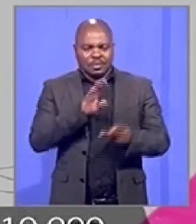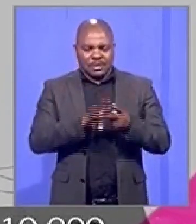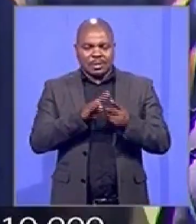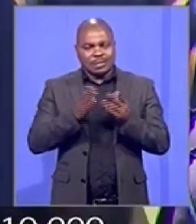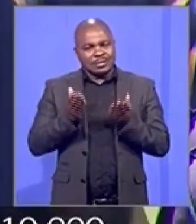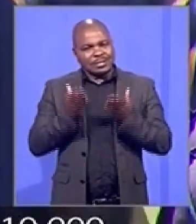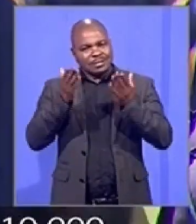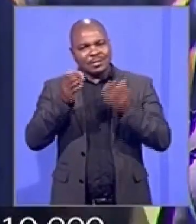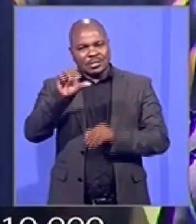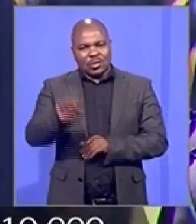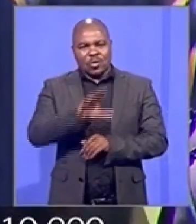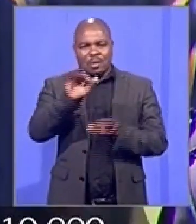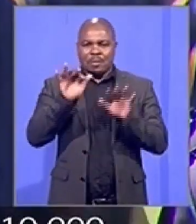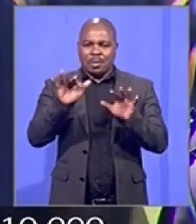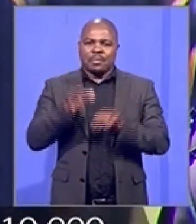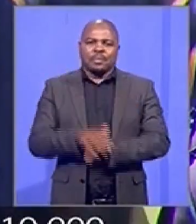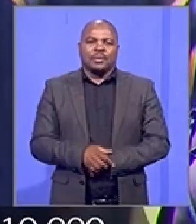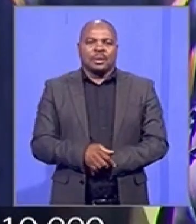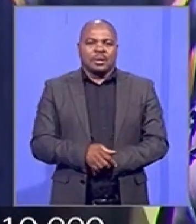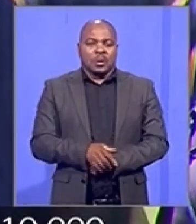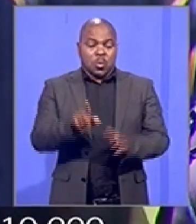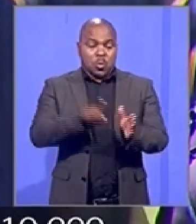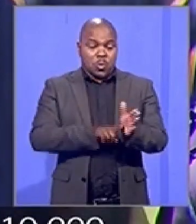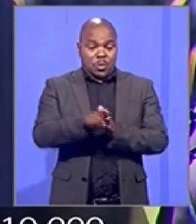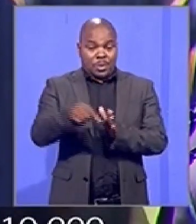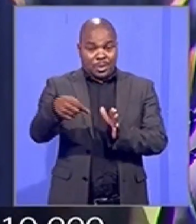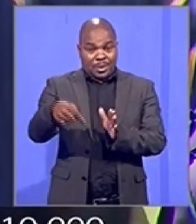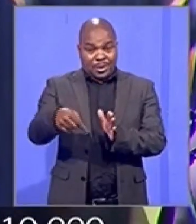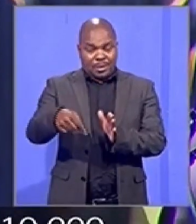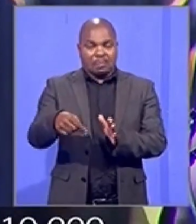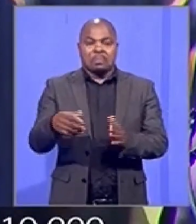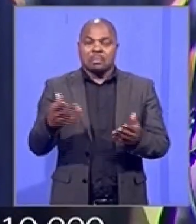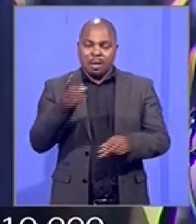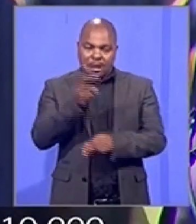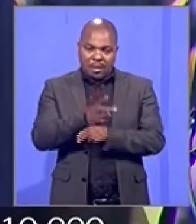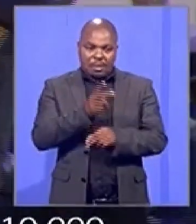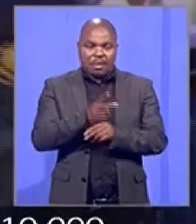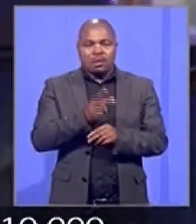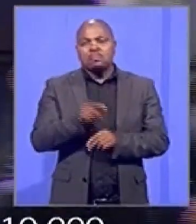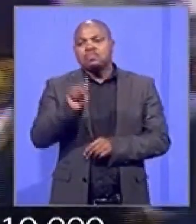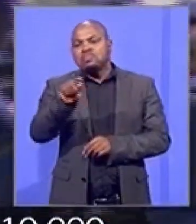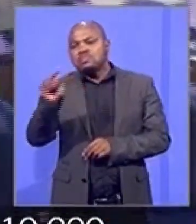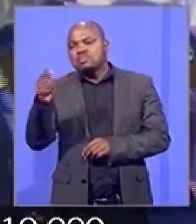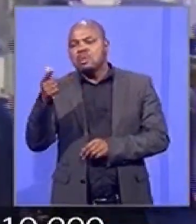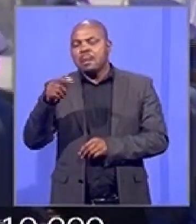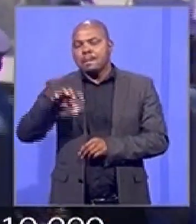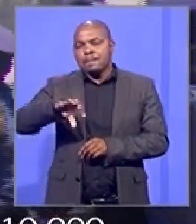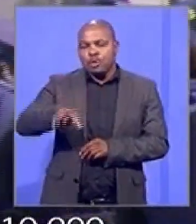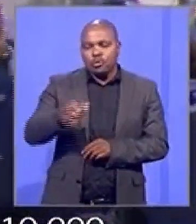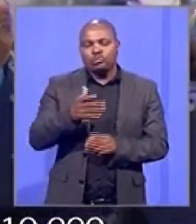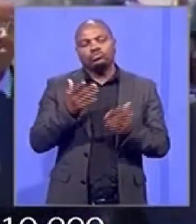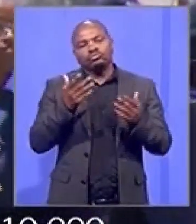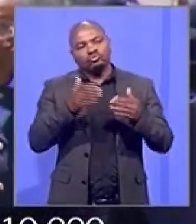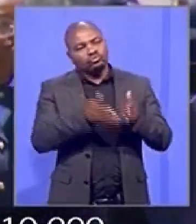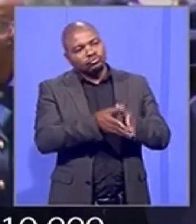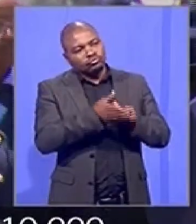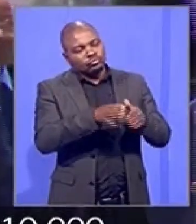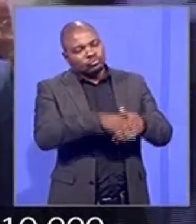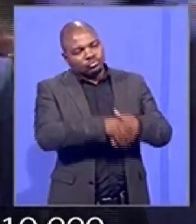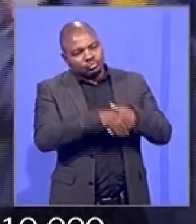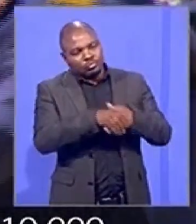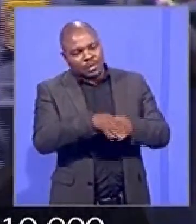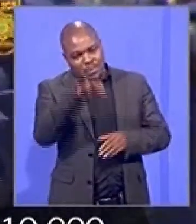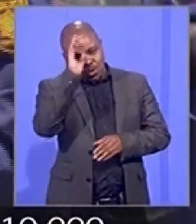the people of South Africa. Bekeng ena ho tlo ba le ditshebeletso tse ding tsa diprovinsi tsa ho leboha mapolesa phethetseng kwetliso